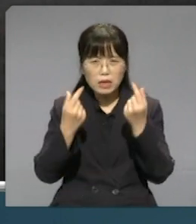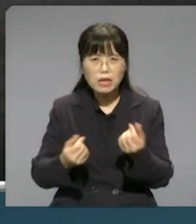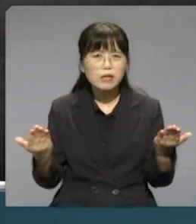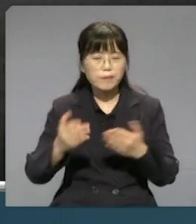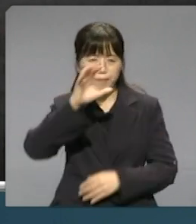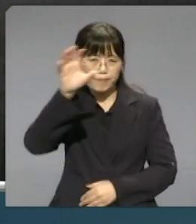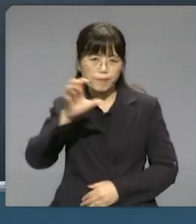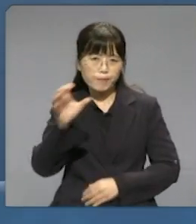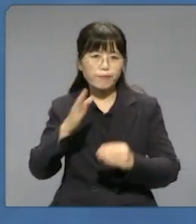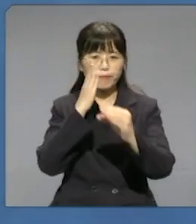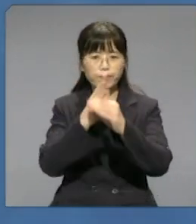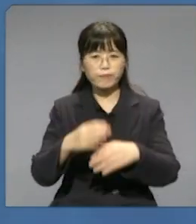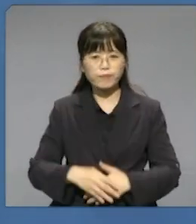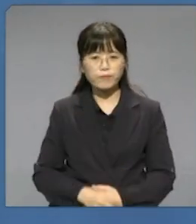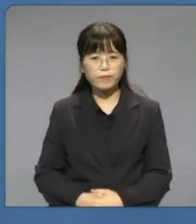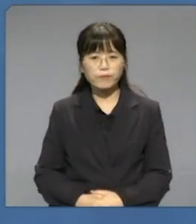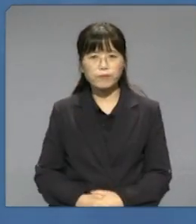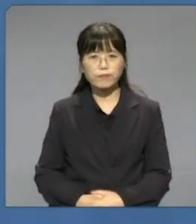있습니다.